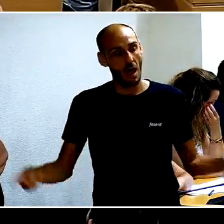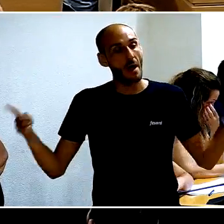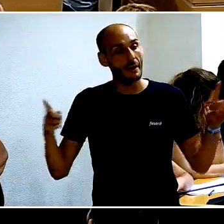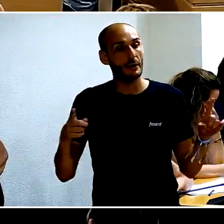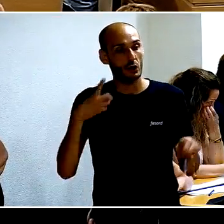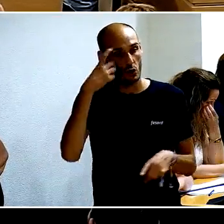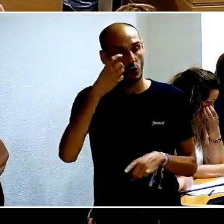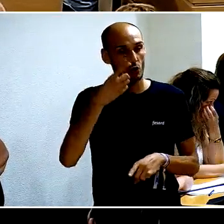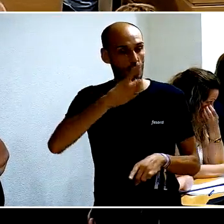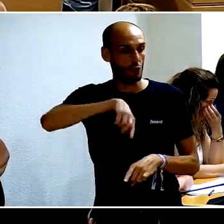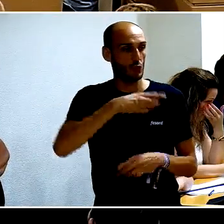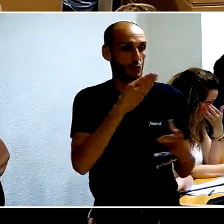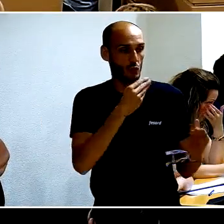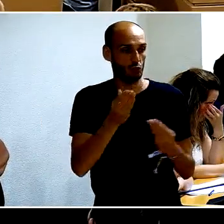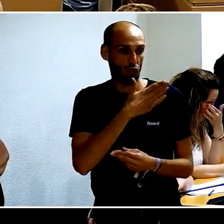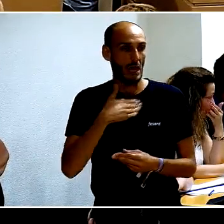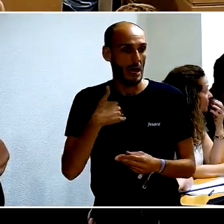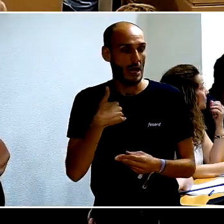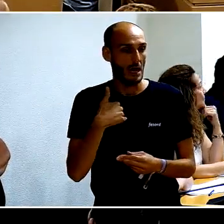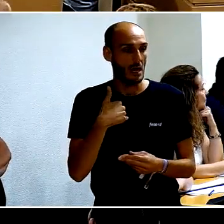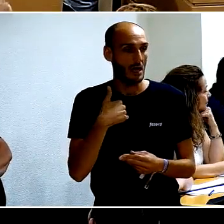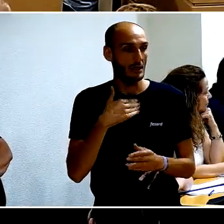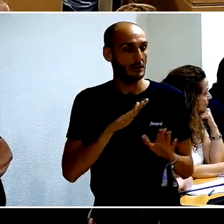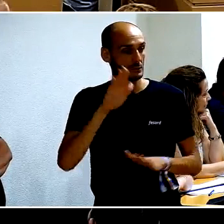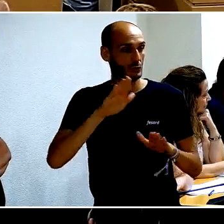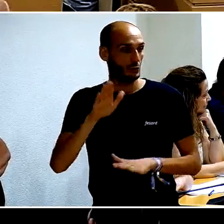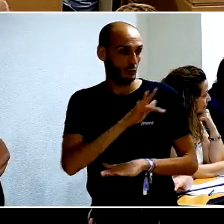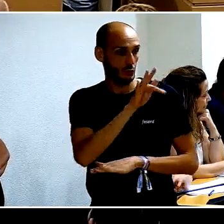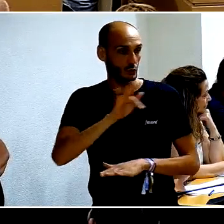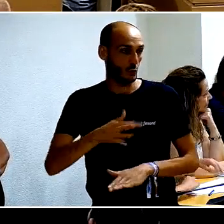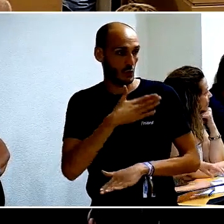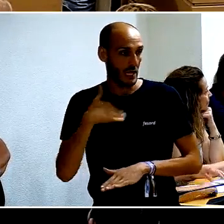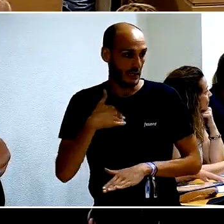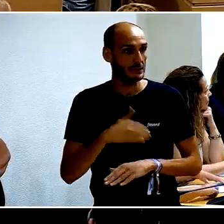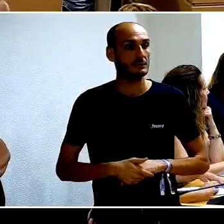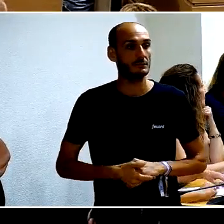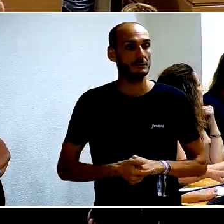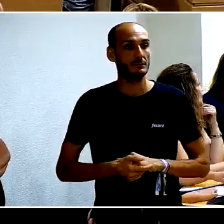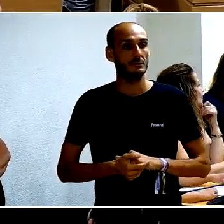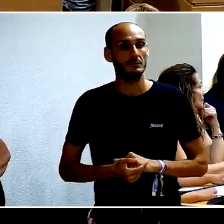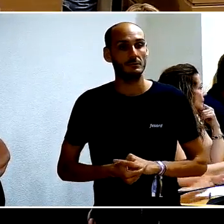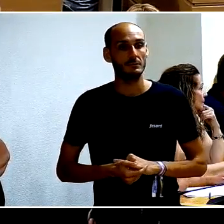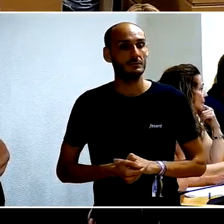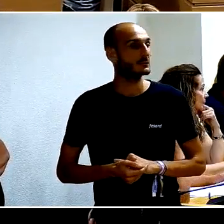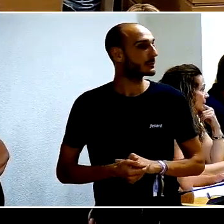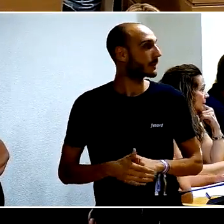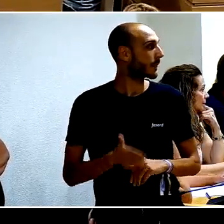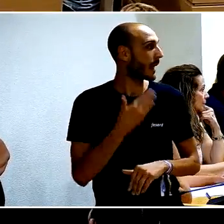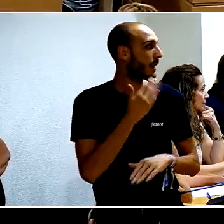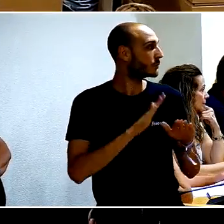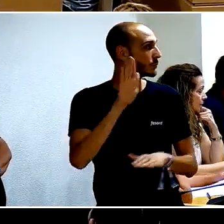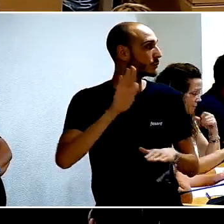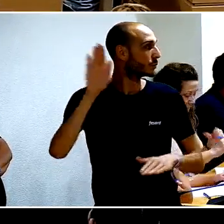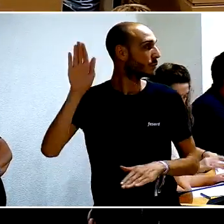molts que esteu ací voleu fer ús de la paraula. N'hi ha alguna paraula demanada? Guillem acaba